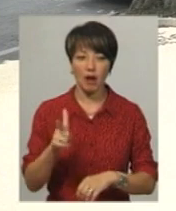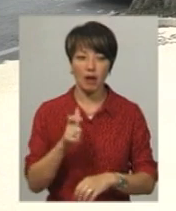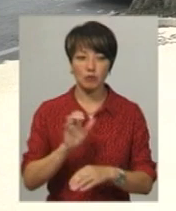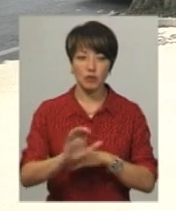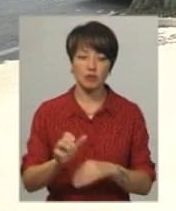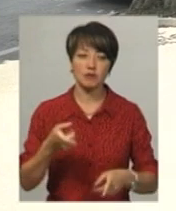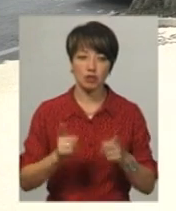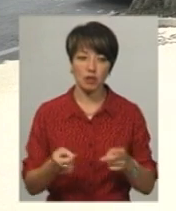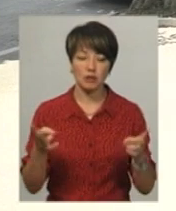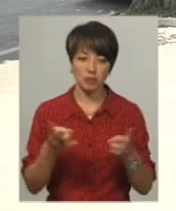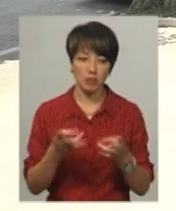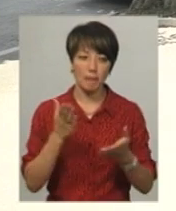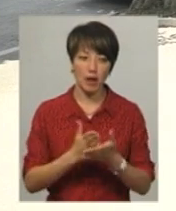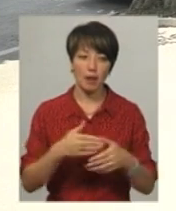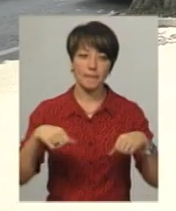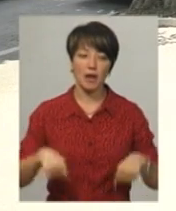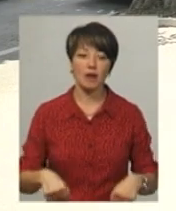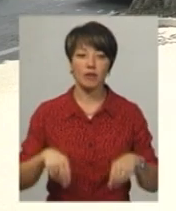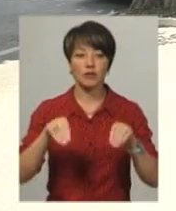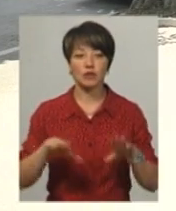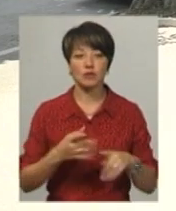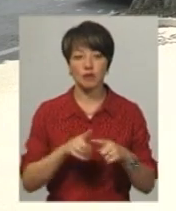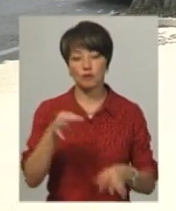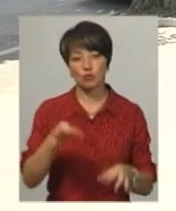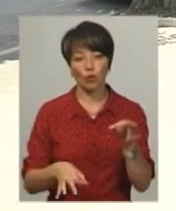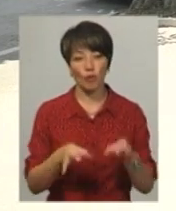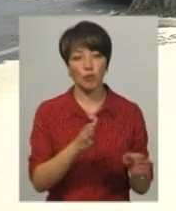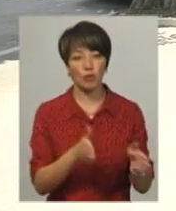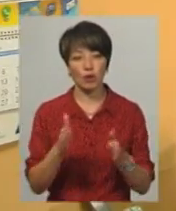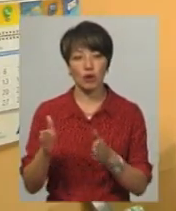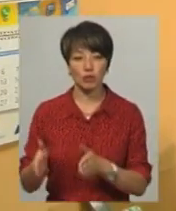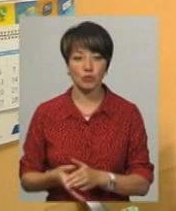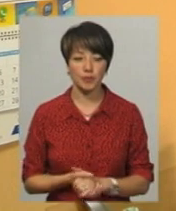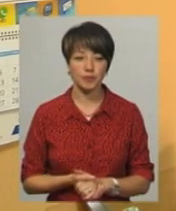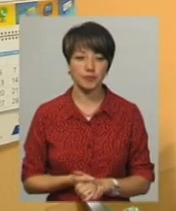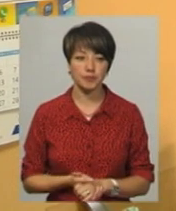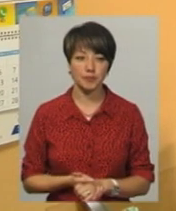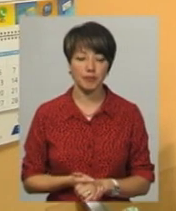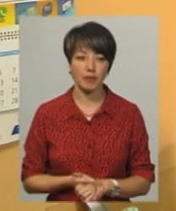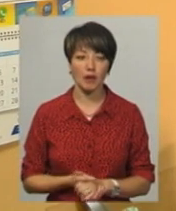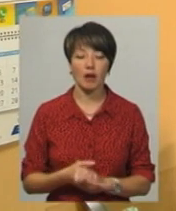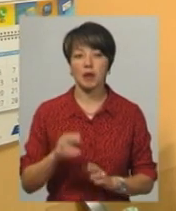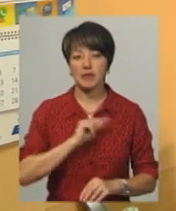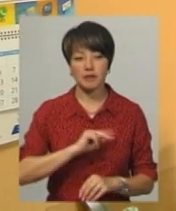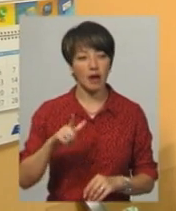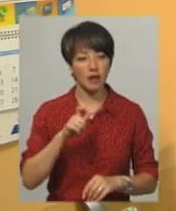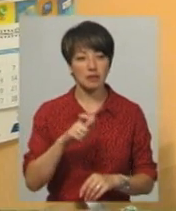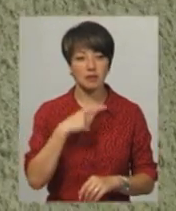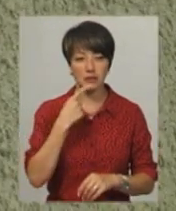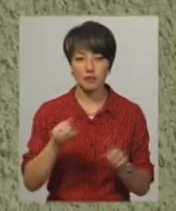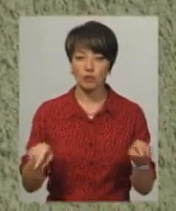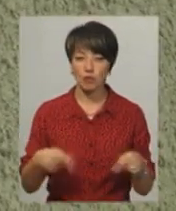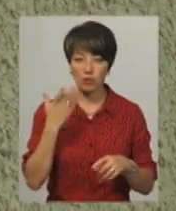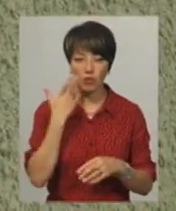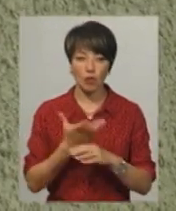газопостачання, звичайно, що вона має право вирішувати це в судовому порядку. За словами Лесі Андрейко, газопостачання відновлять